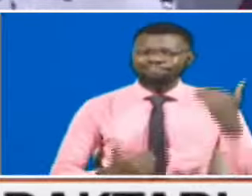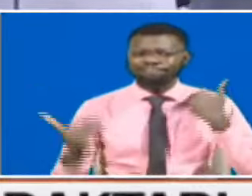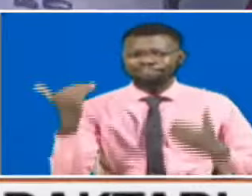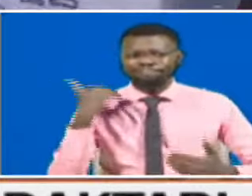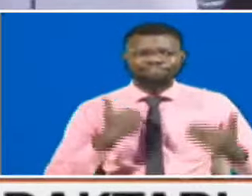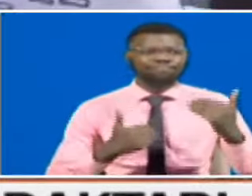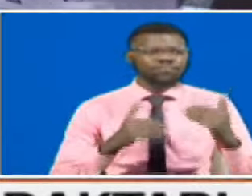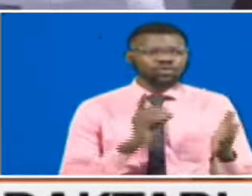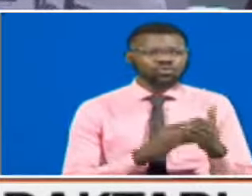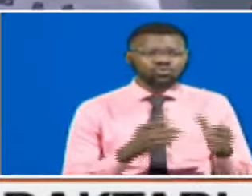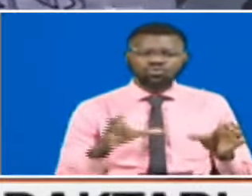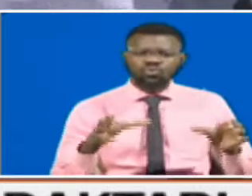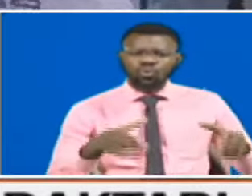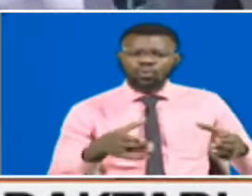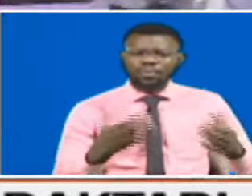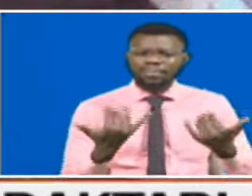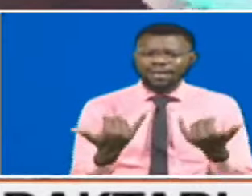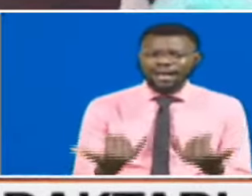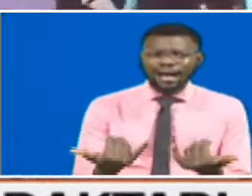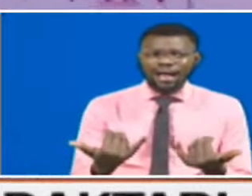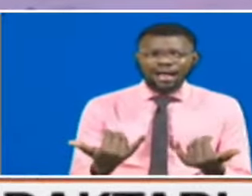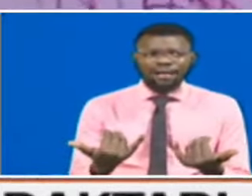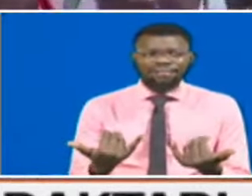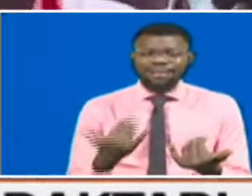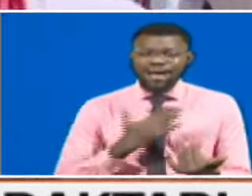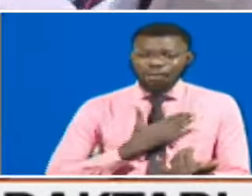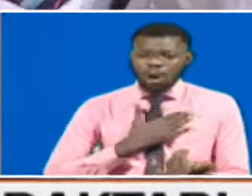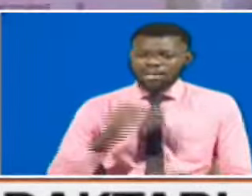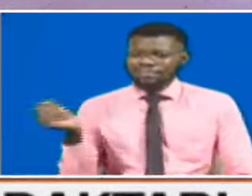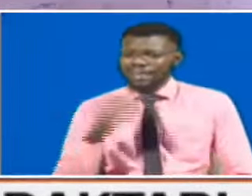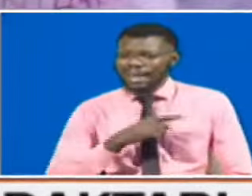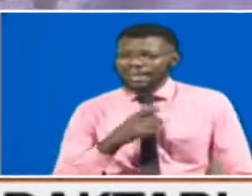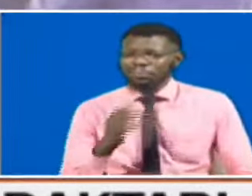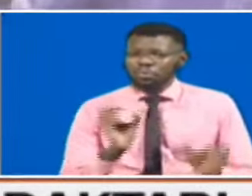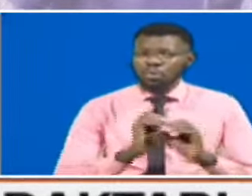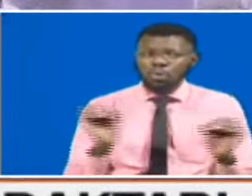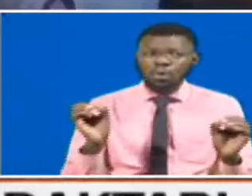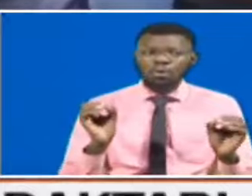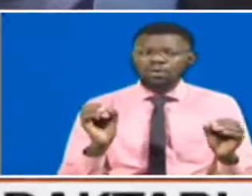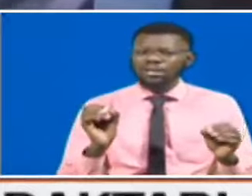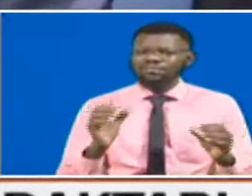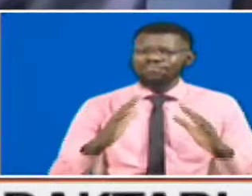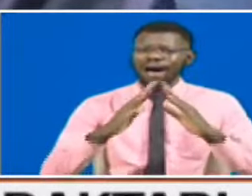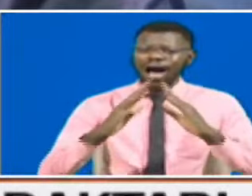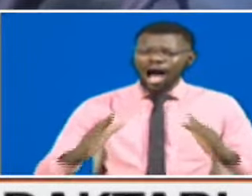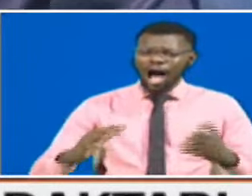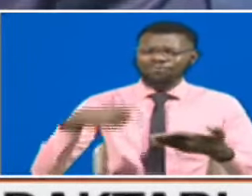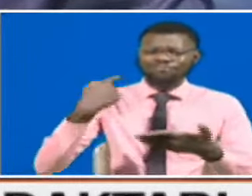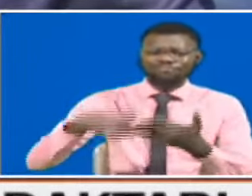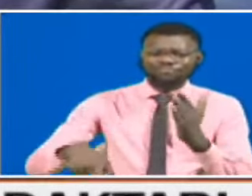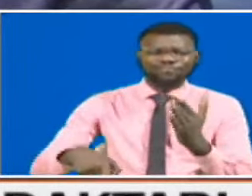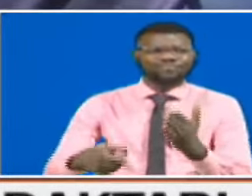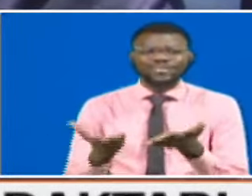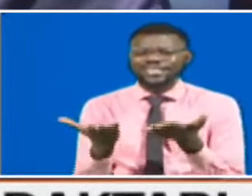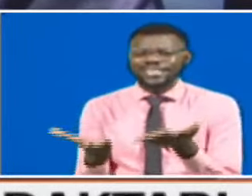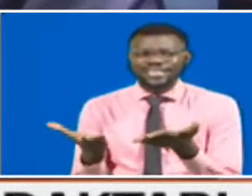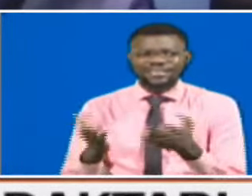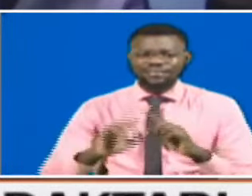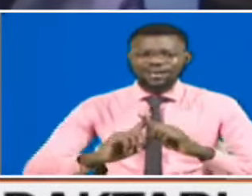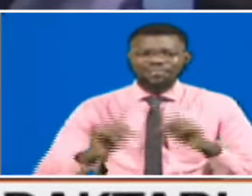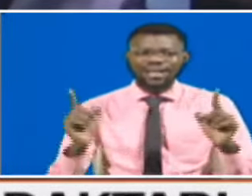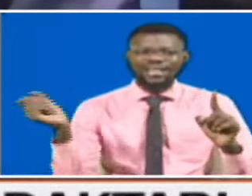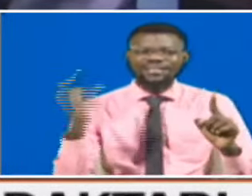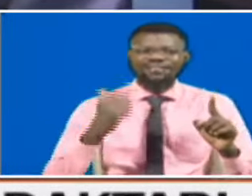now eating into our payslips through removing the housing levy, and they reduced our salaries